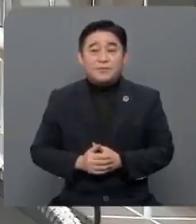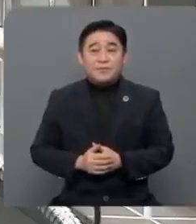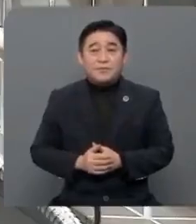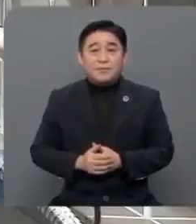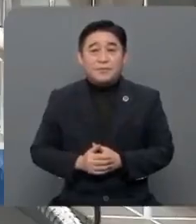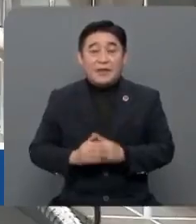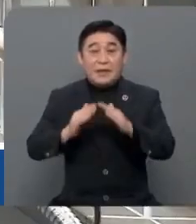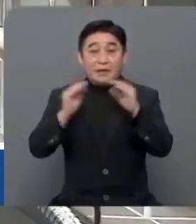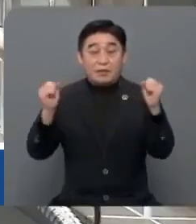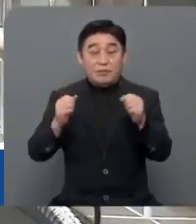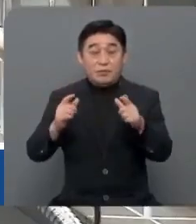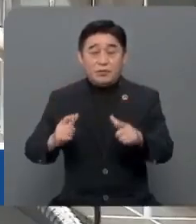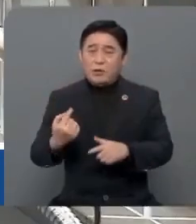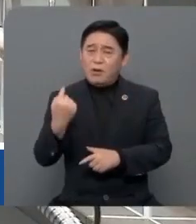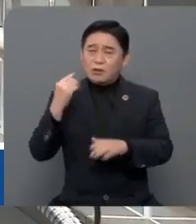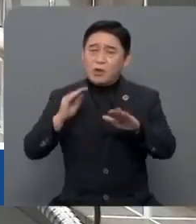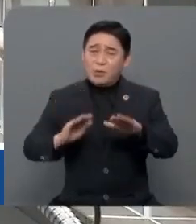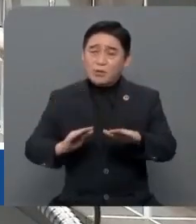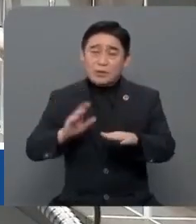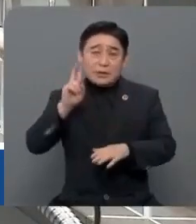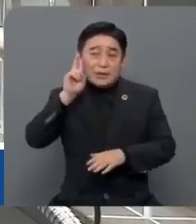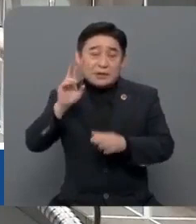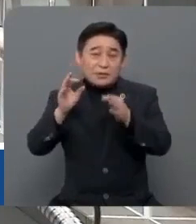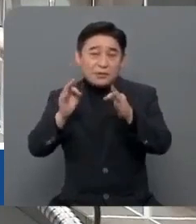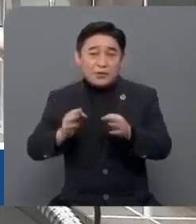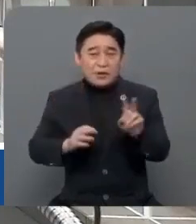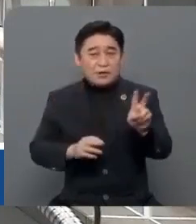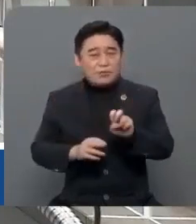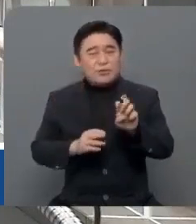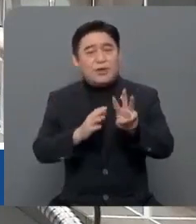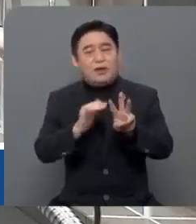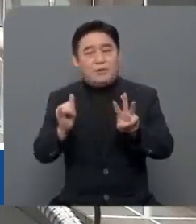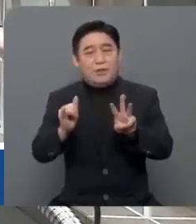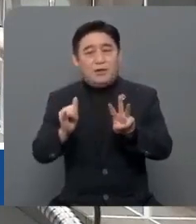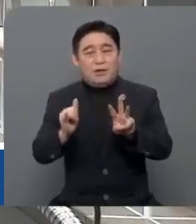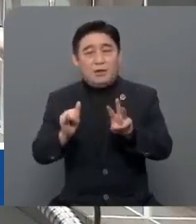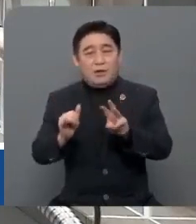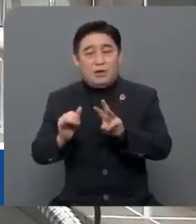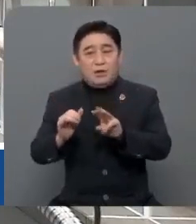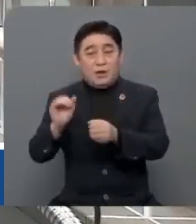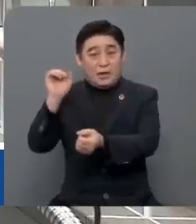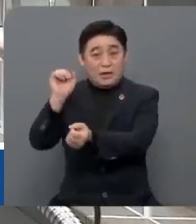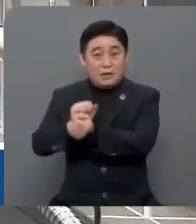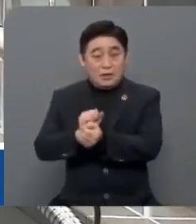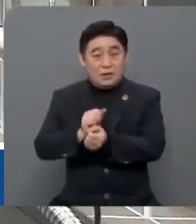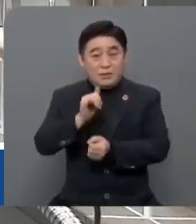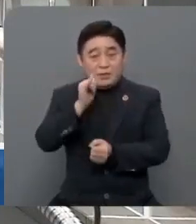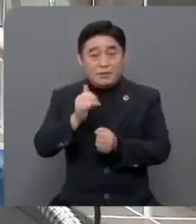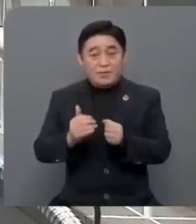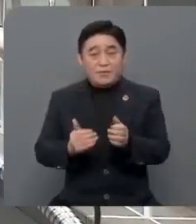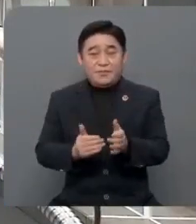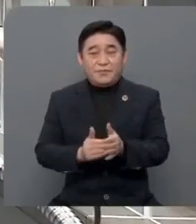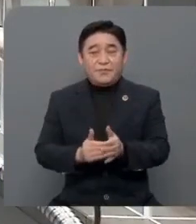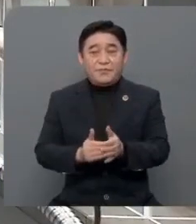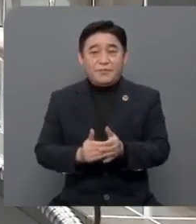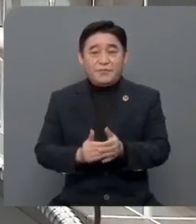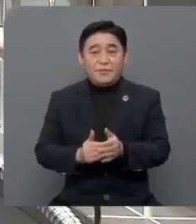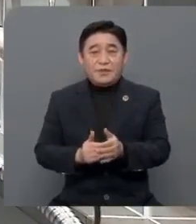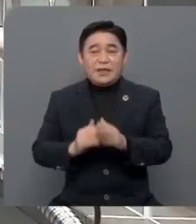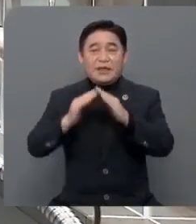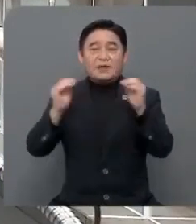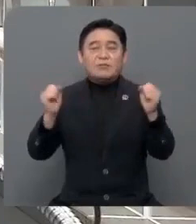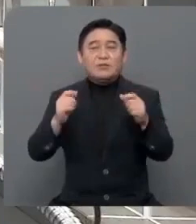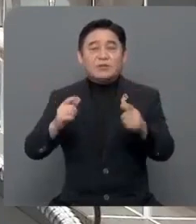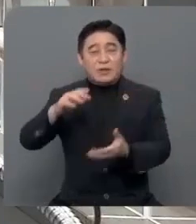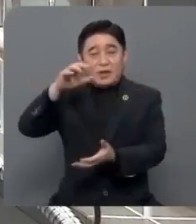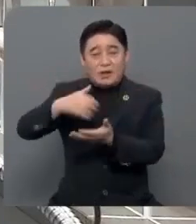네, 전북에서는 어제와 오늘 이틀 사이에 23명이 코로나19 확진 판정을 받았습니다. 이로써